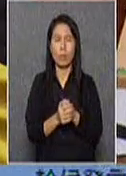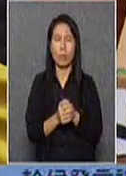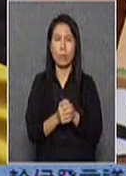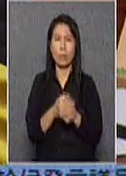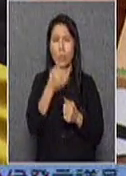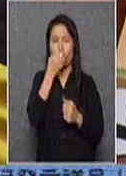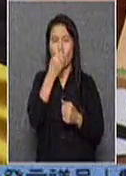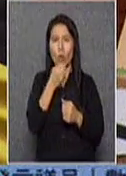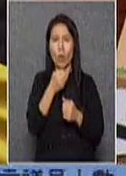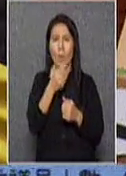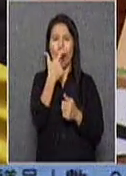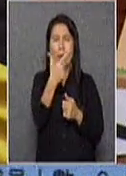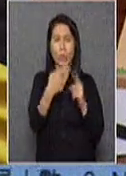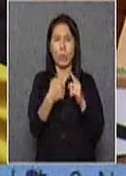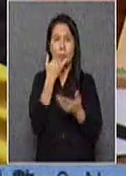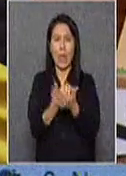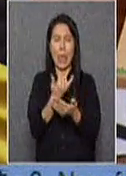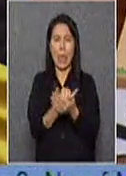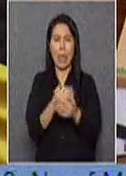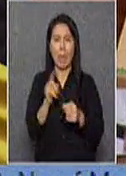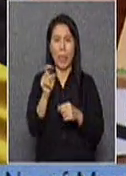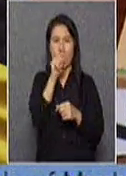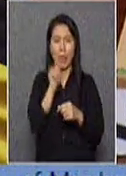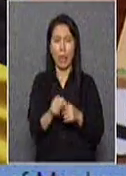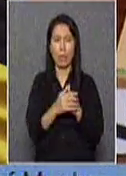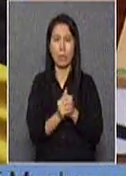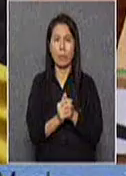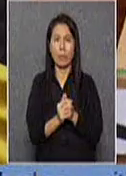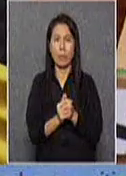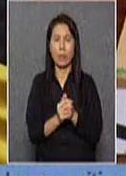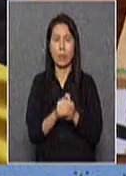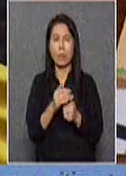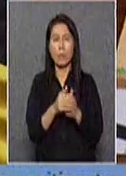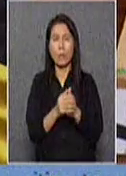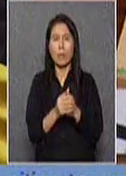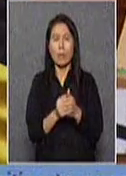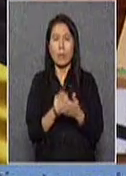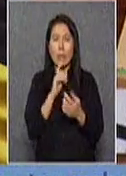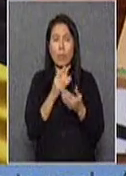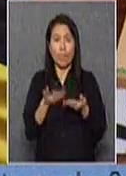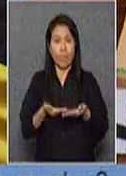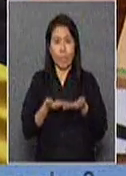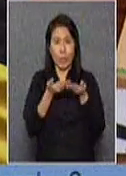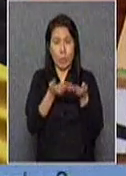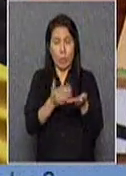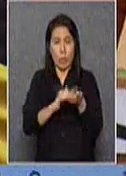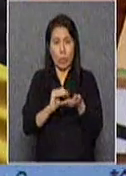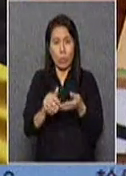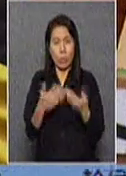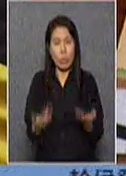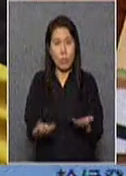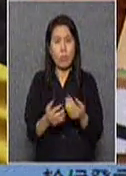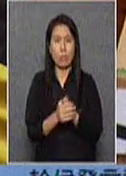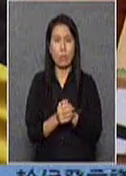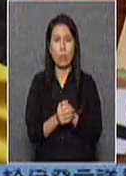港八條人命的、就是那個的啊、死亡的問題那個交代，你是不是要